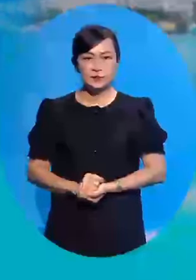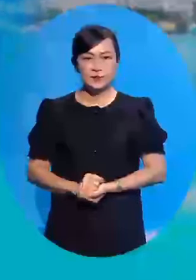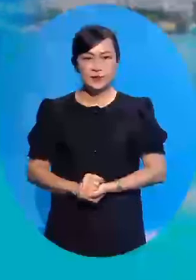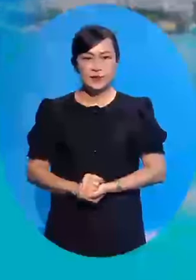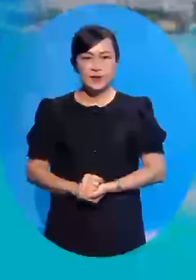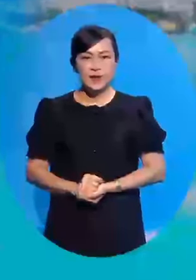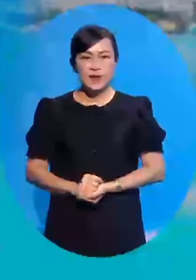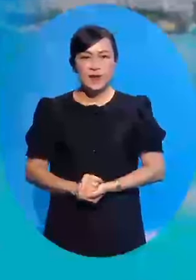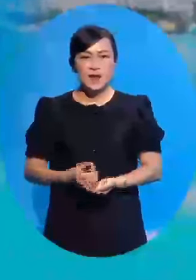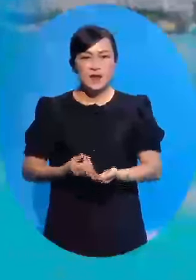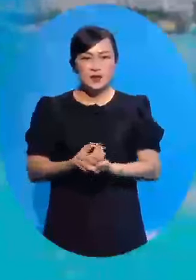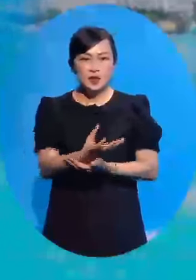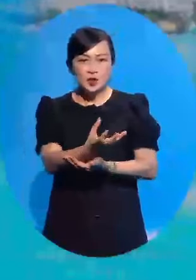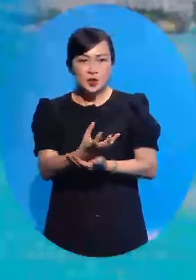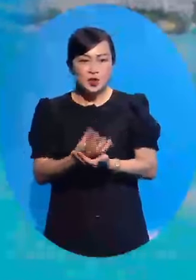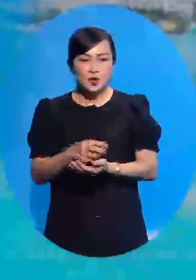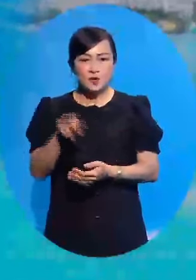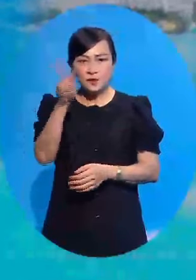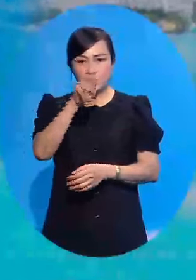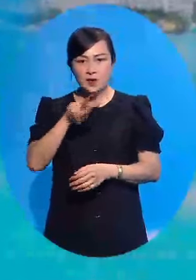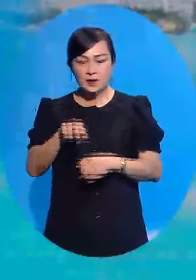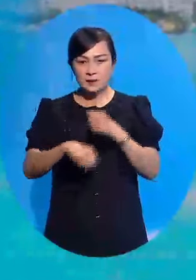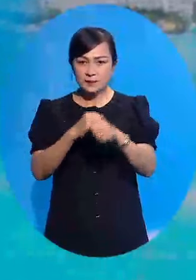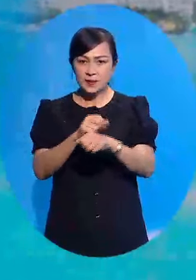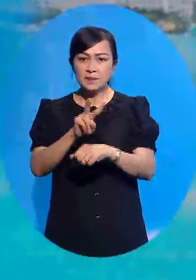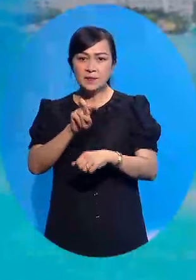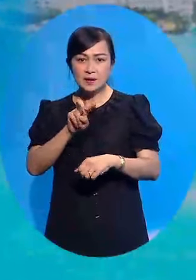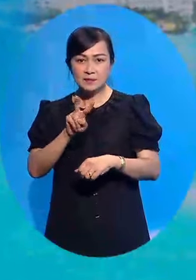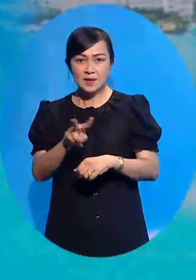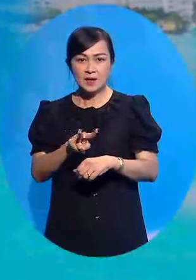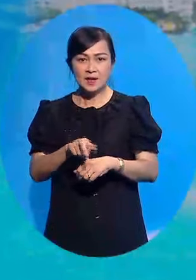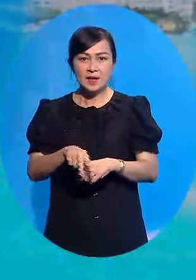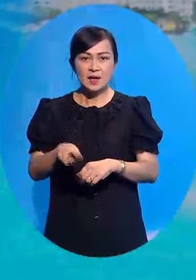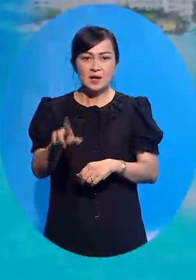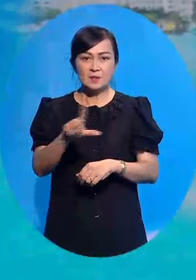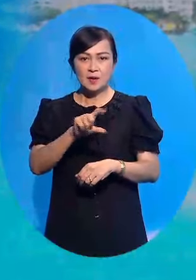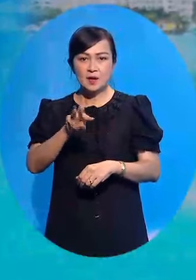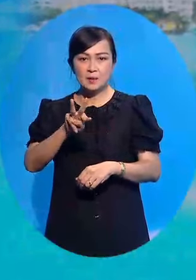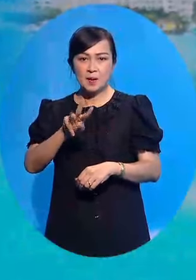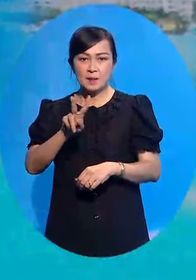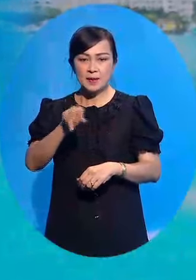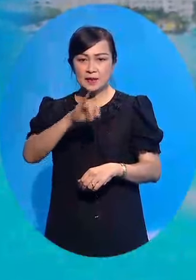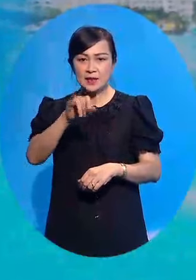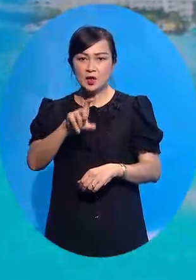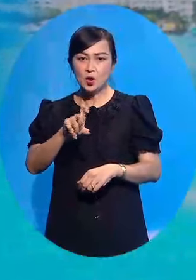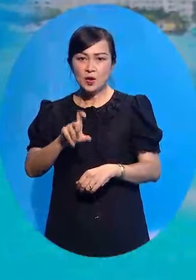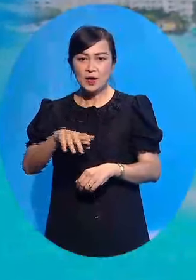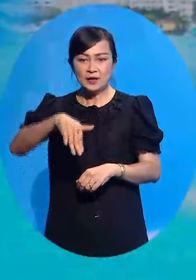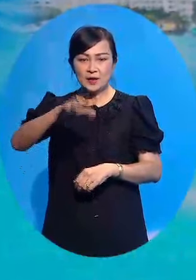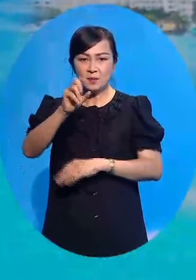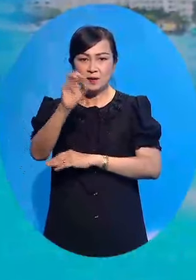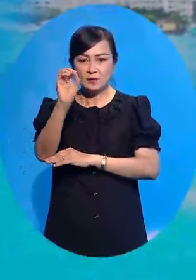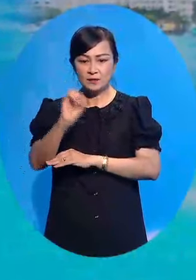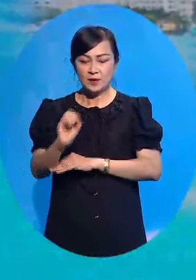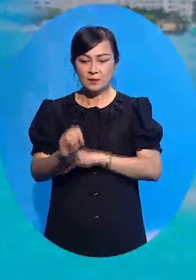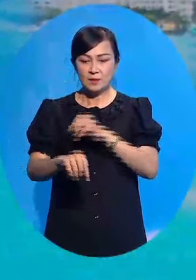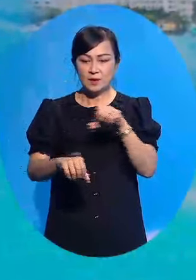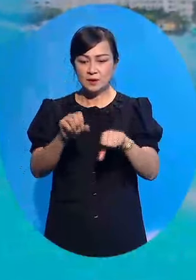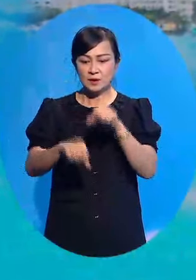Thưa quý vị, tổng kim ngạch xuất nhập khẩu của Việt Nam cả năm 2022 cán mốc 732 tỷ đô la Mỹ, tăng 10% so với